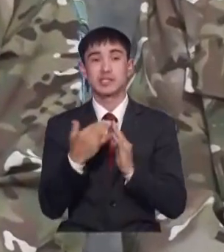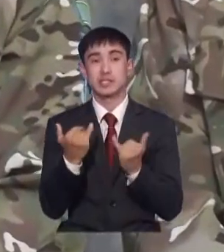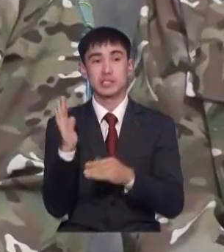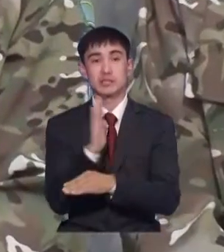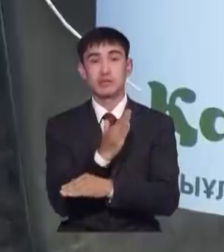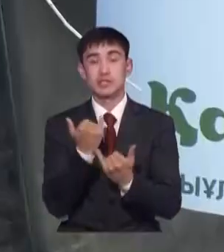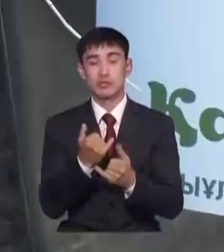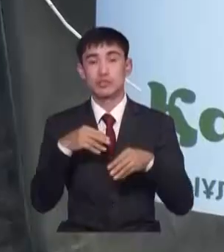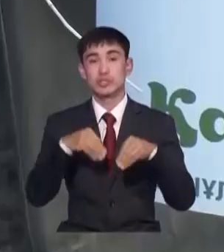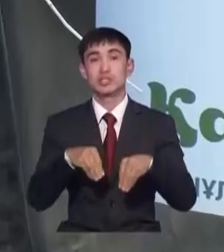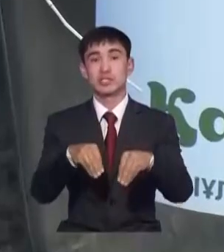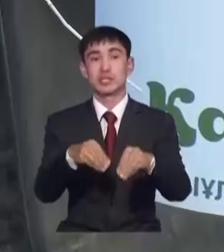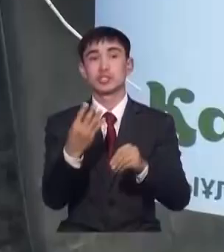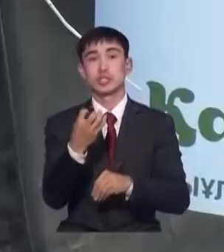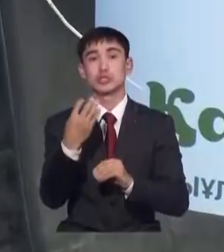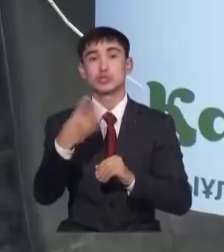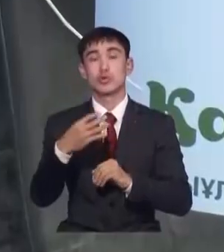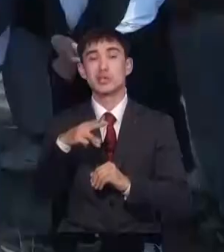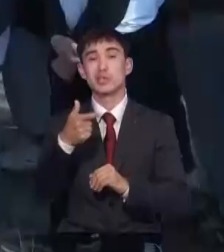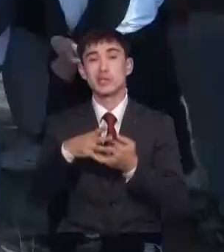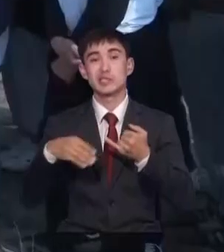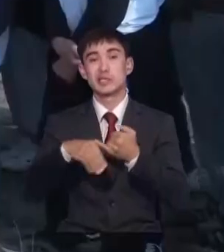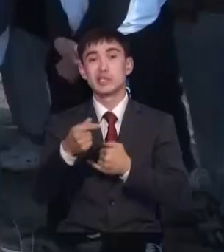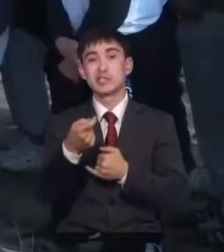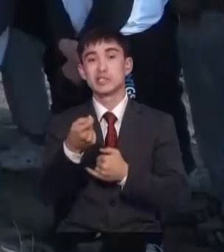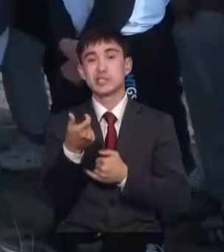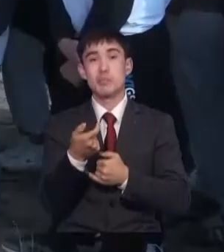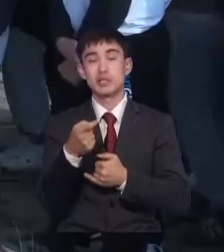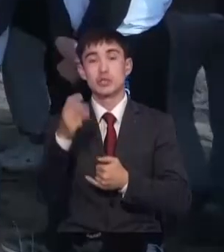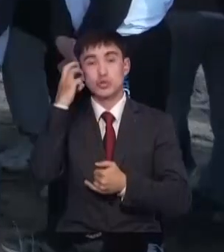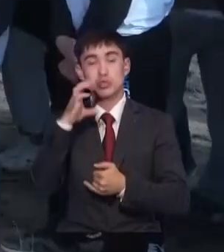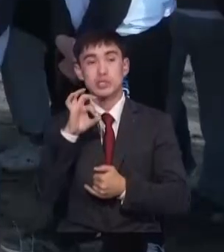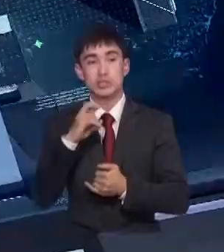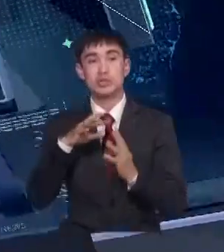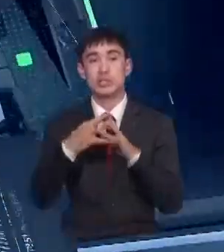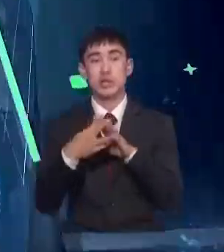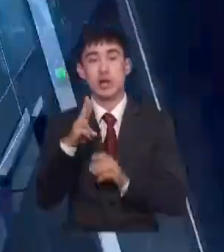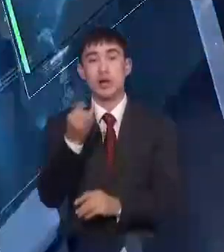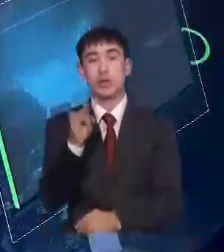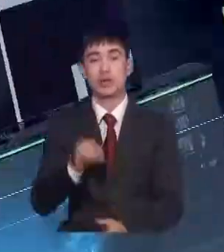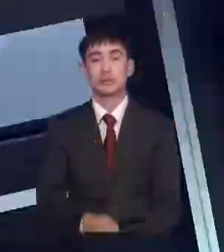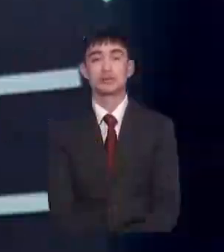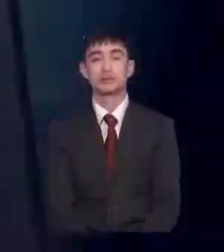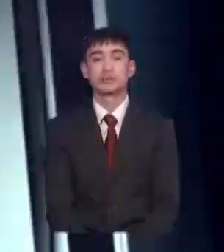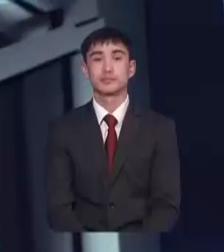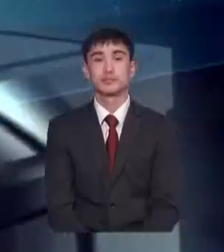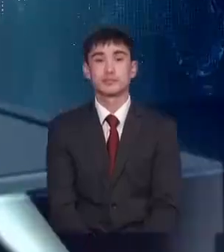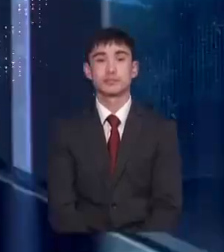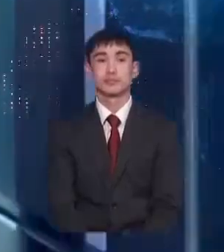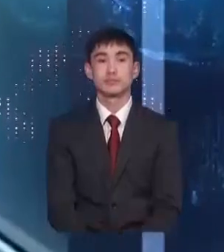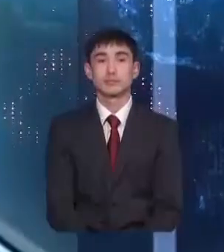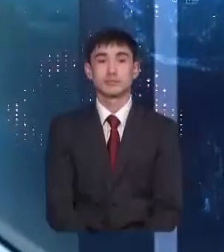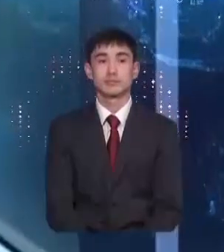сегодняшний день засеяли 440 гектаров семян черного сексаула в районе села Корой. Эмиль Курбанов, Жайдарбек